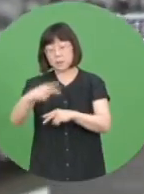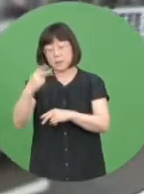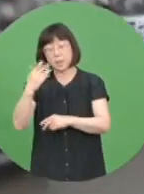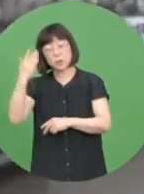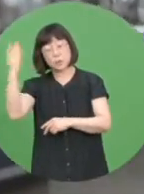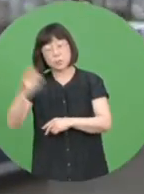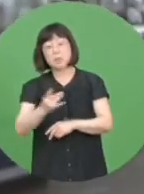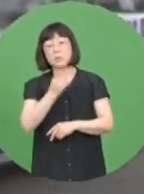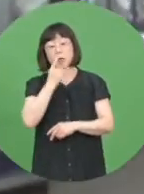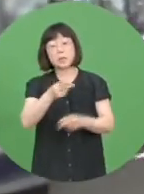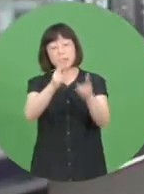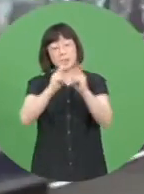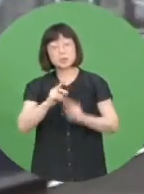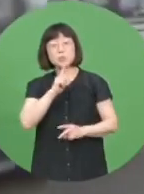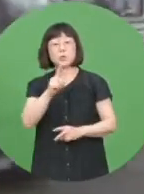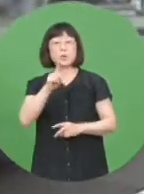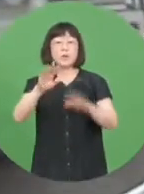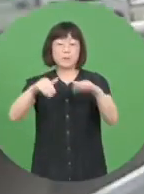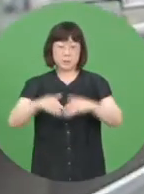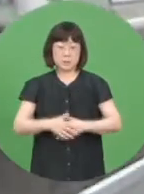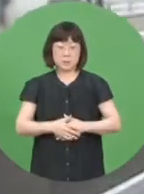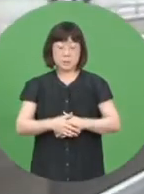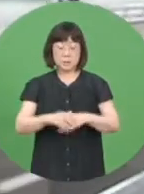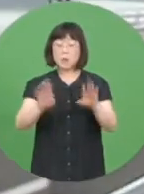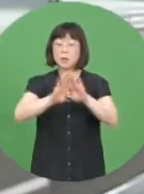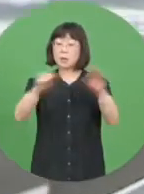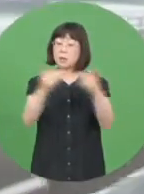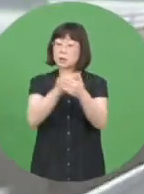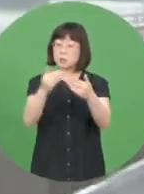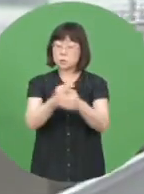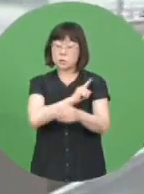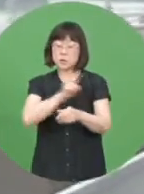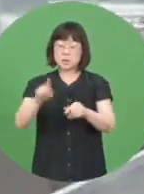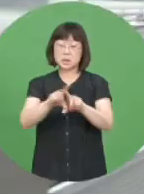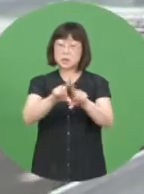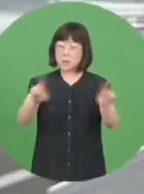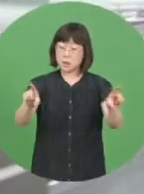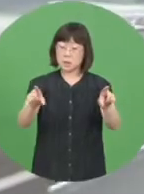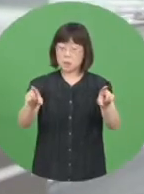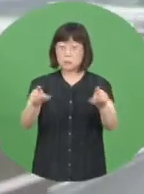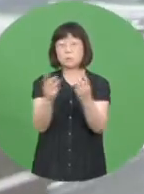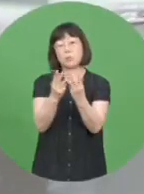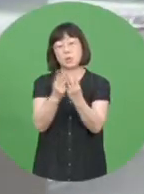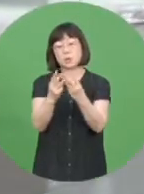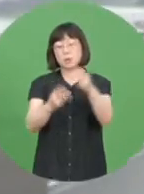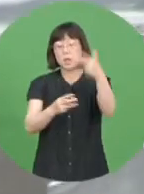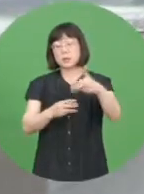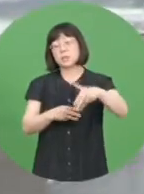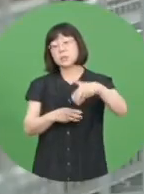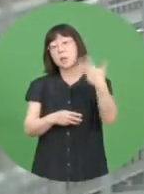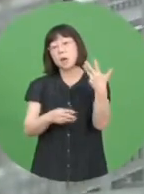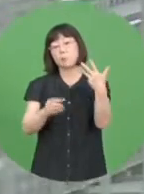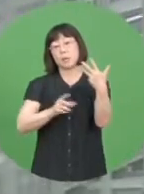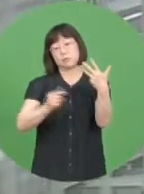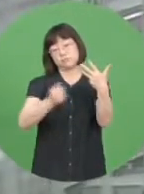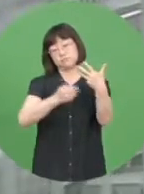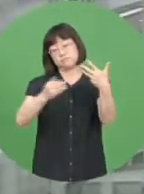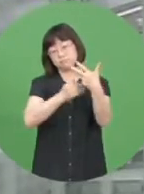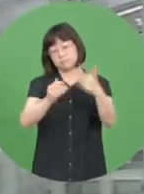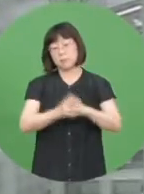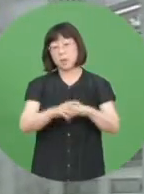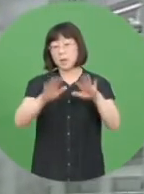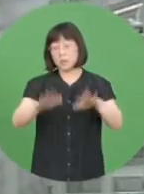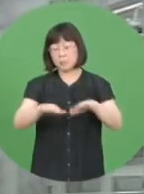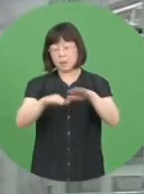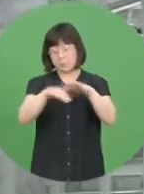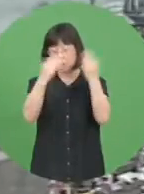橋と呼ばれました。開通当時の1日平均の交通量はおよそ7800台でしたが、今では